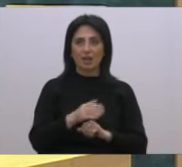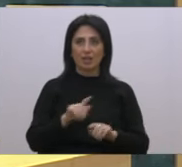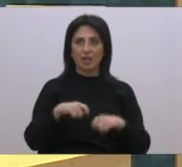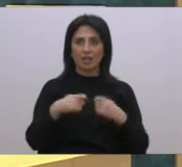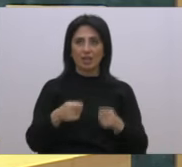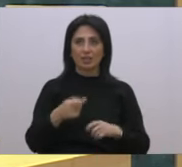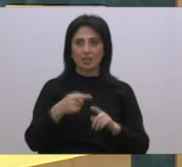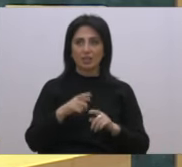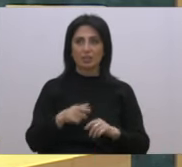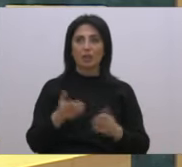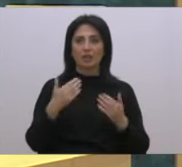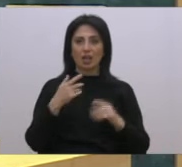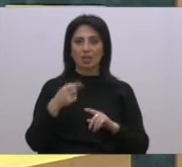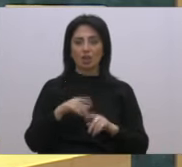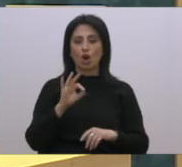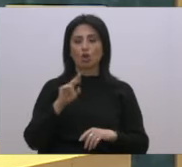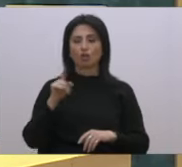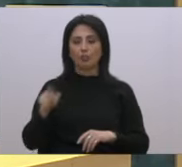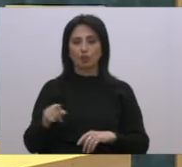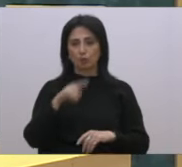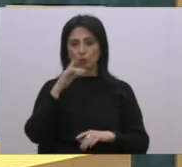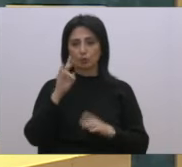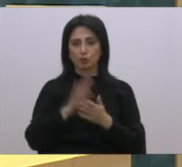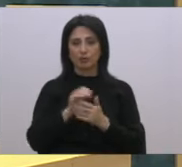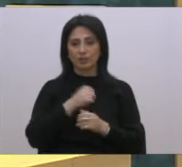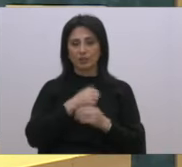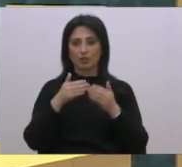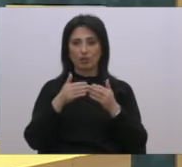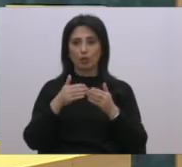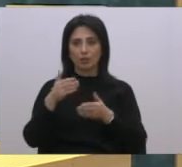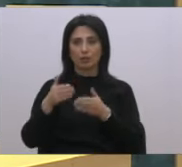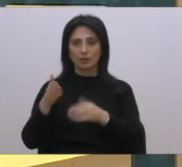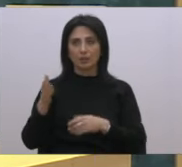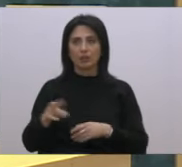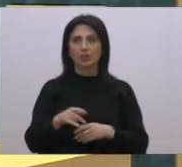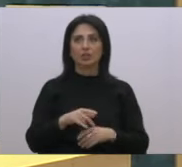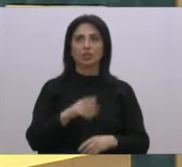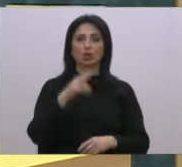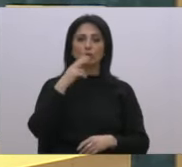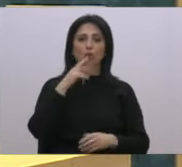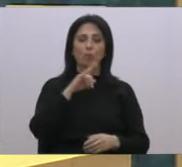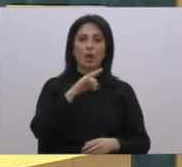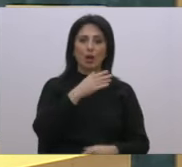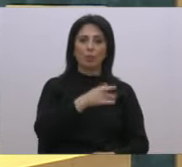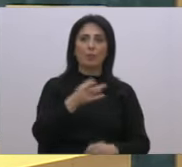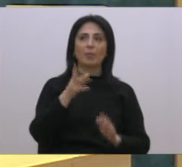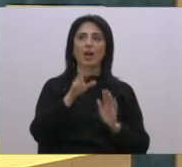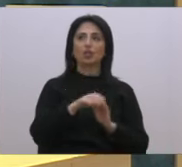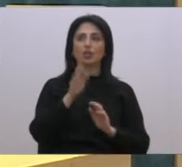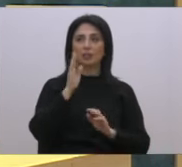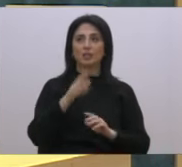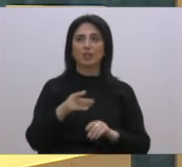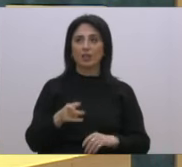გადაცემაზე რუსეთისთვის, იქნება ეს ოჩამჩირეში რუსეთის მუდმივი სამხედრო ფლოტის განთავსებაზე, იქნება ეს ხუმის აეროპორტზე, მათ შორის იქნება